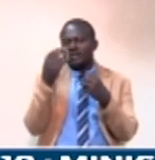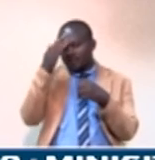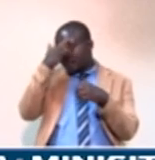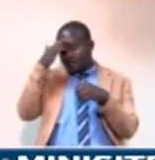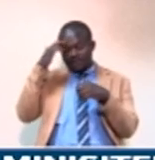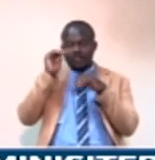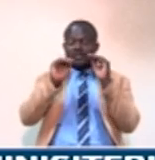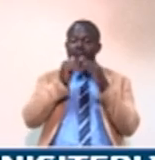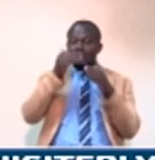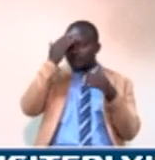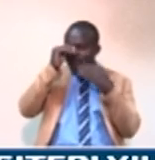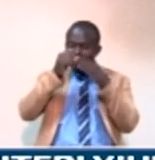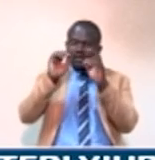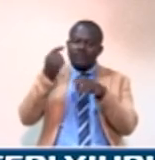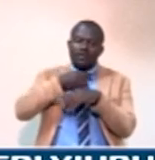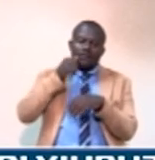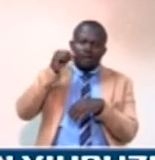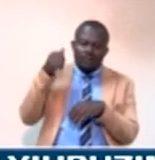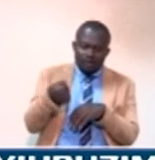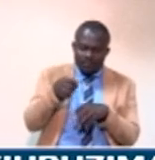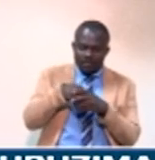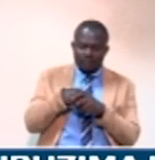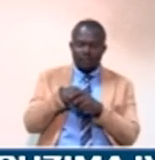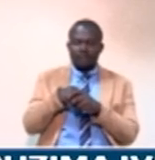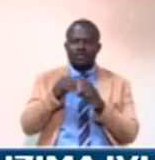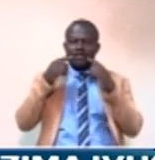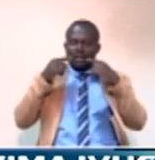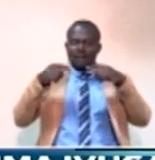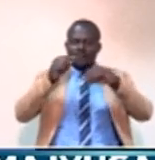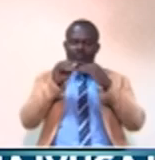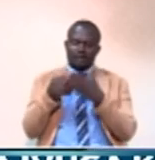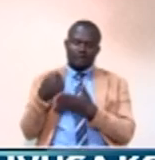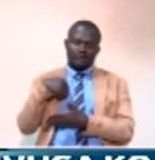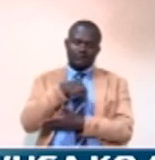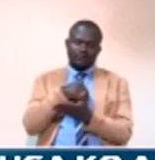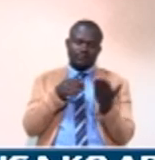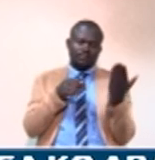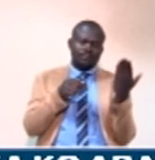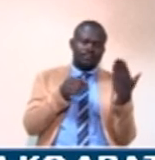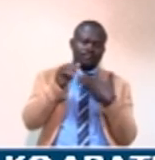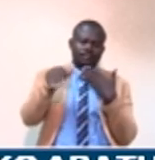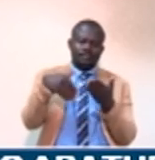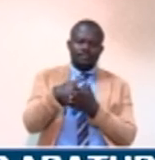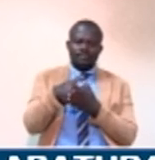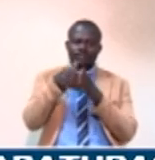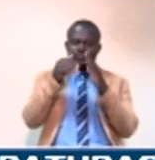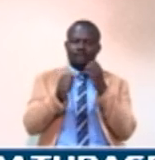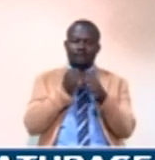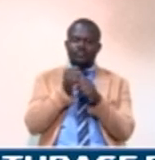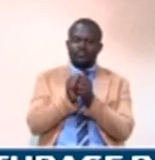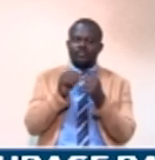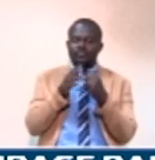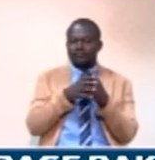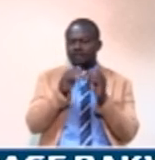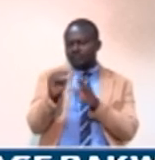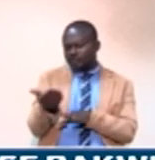mbibajije ni uko ku munsi w'ejo muri rya tangazo n'ubundi risohoka, umwana umuntu w'imyaka 19 yahitanywe